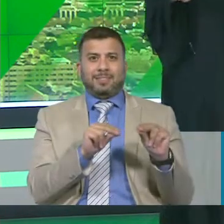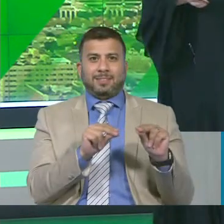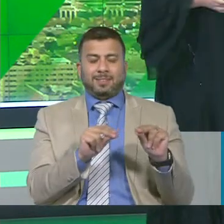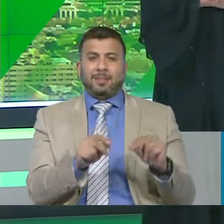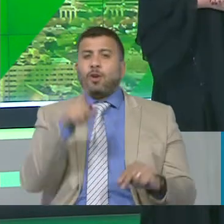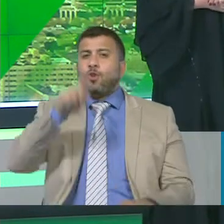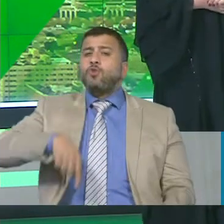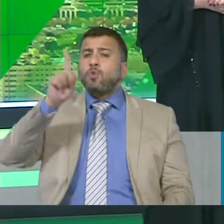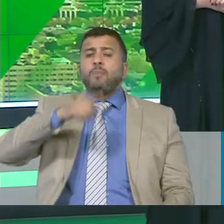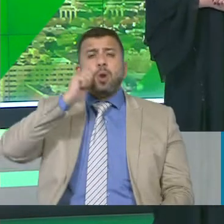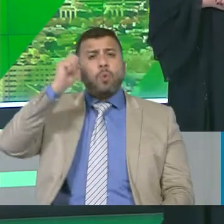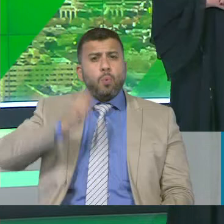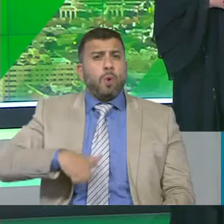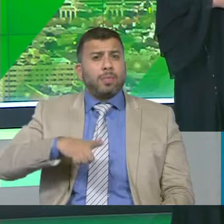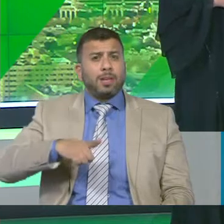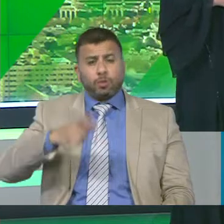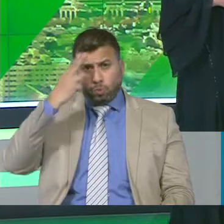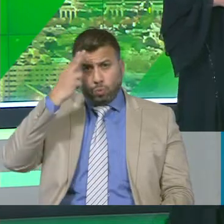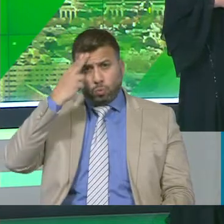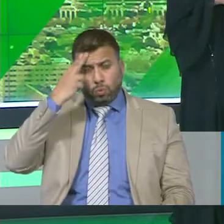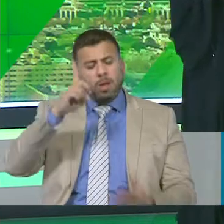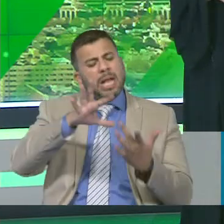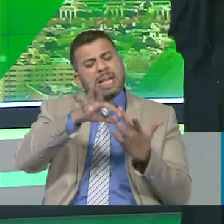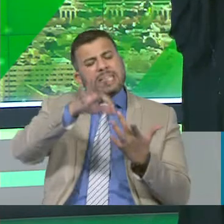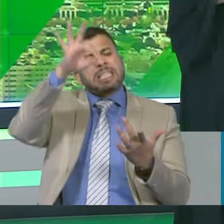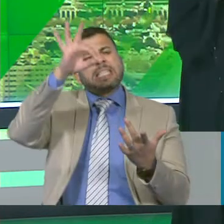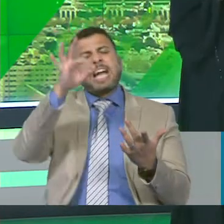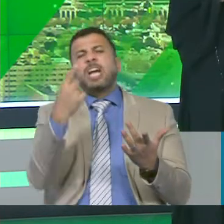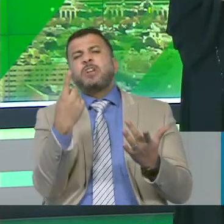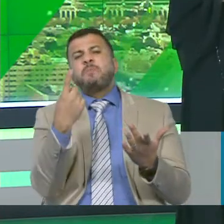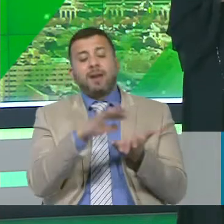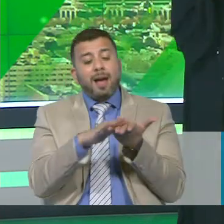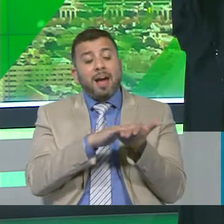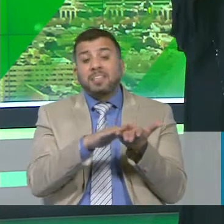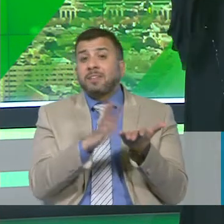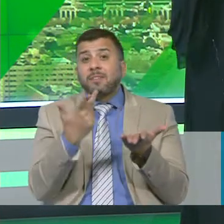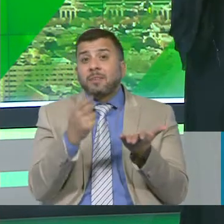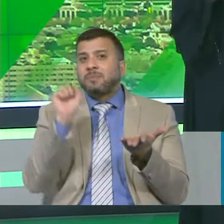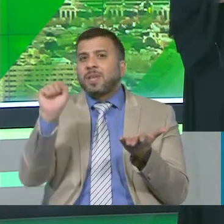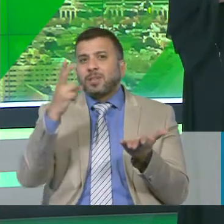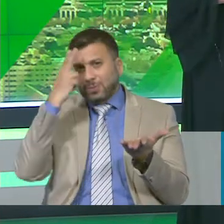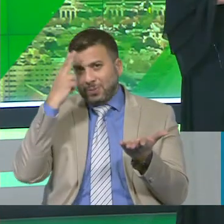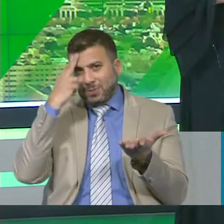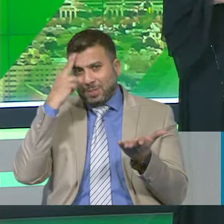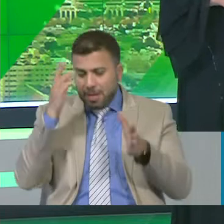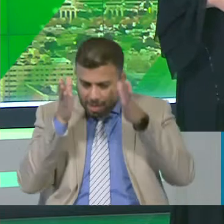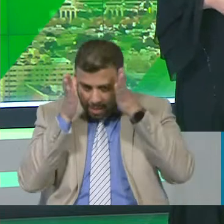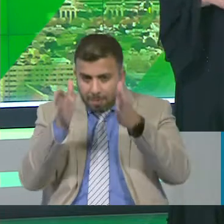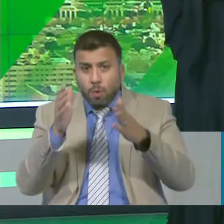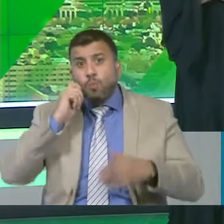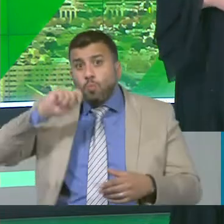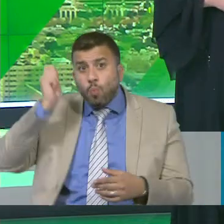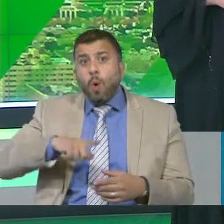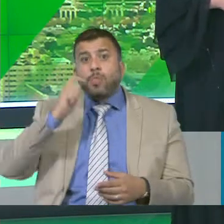اليوم الوطني السعودي هو يوم استثنائي لكل من يقطن أرض المملكة، فالاهتمام المتزايد من قبل